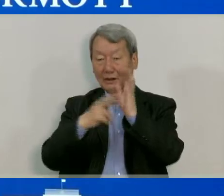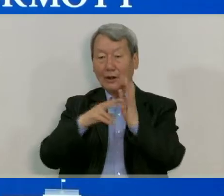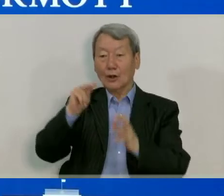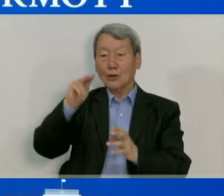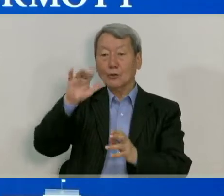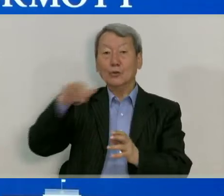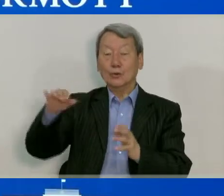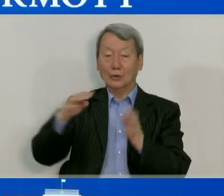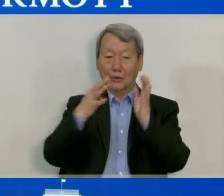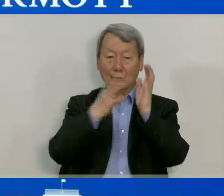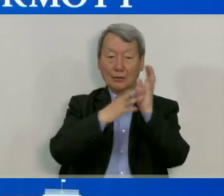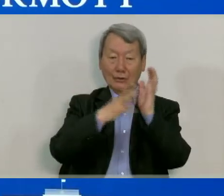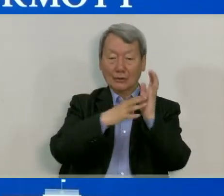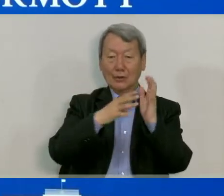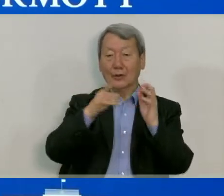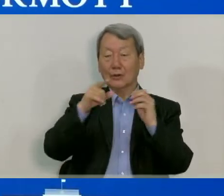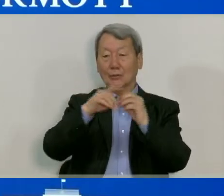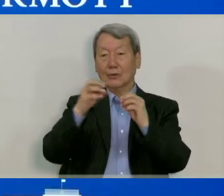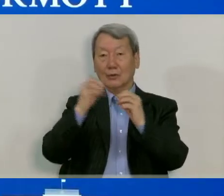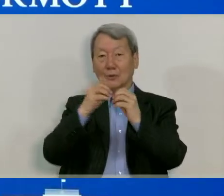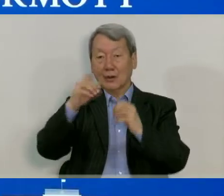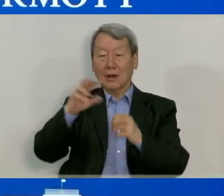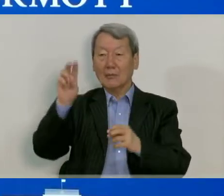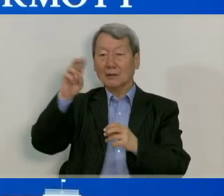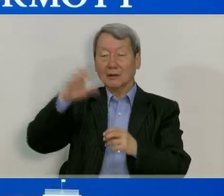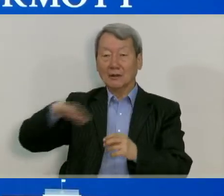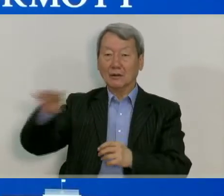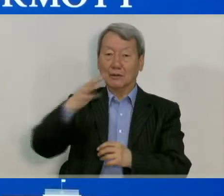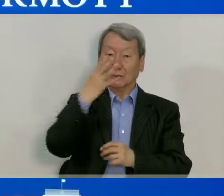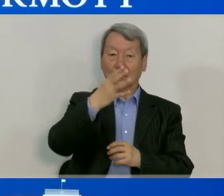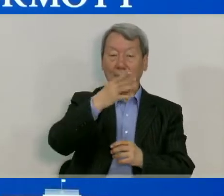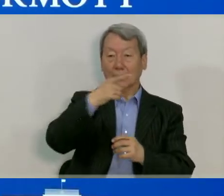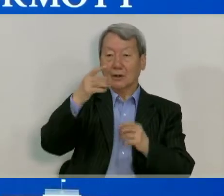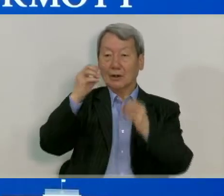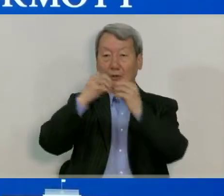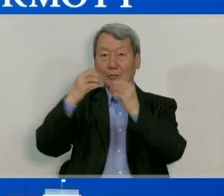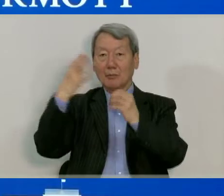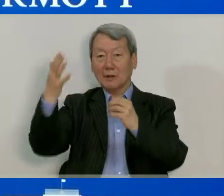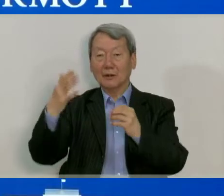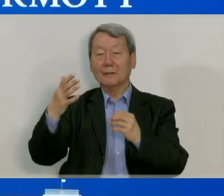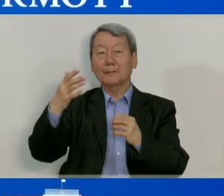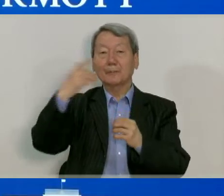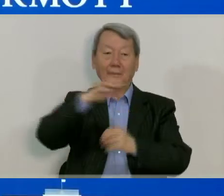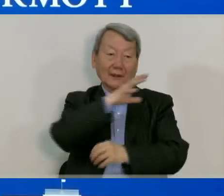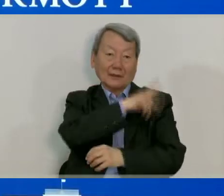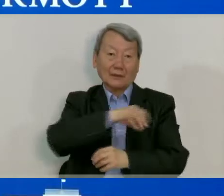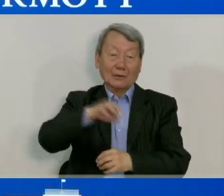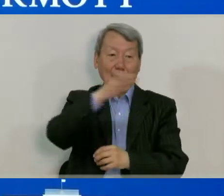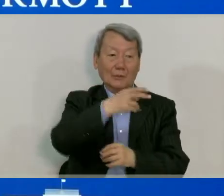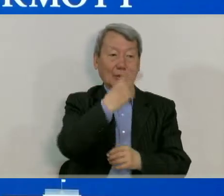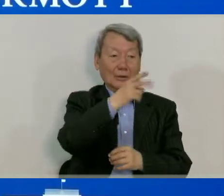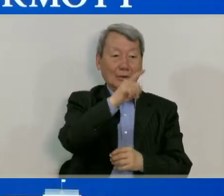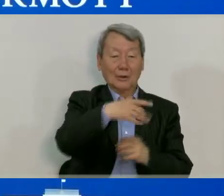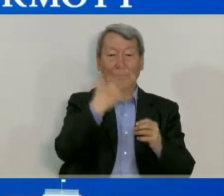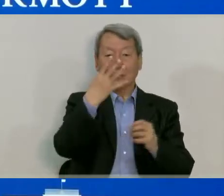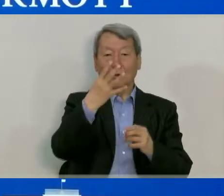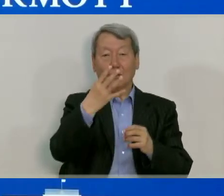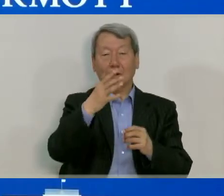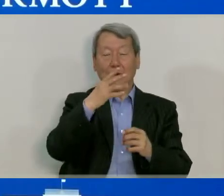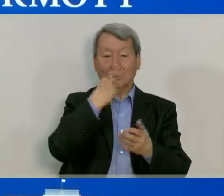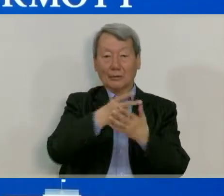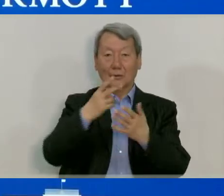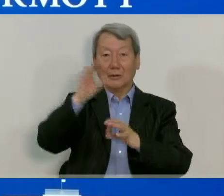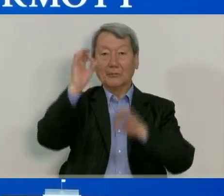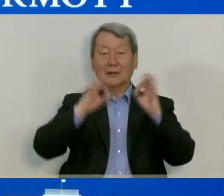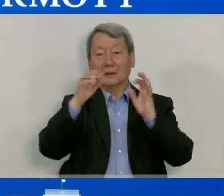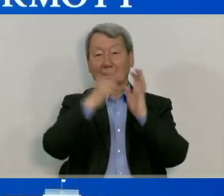областында 9.2%, Баткен областында 4.5%, жана Ысык Көл областында 2.4% деген